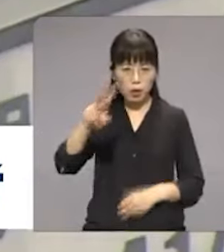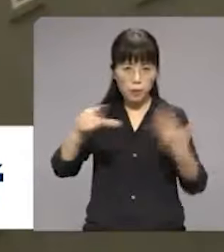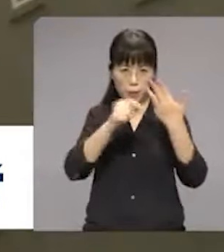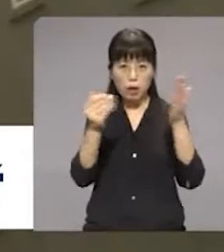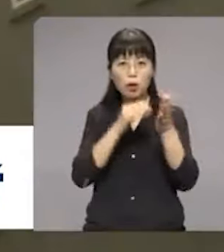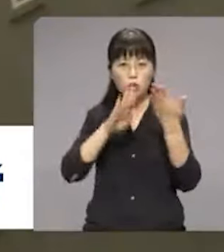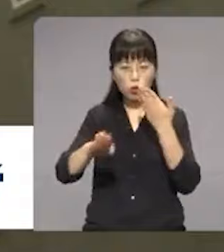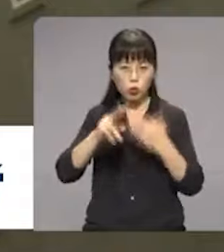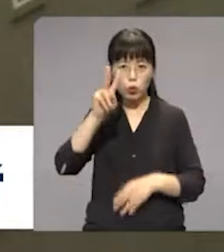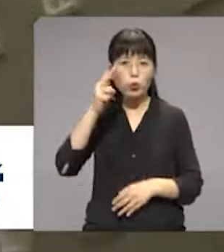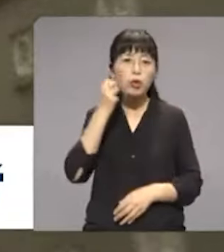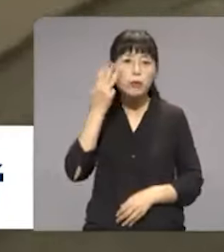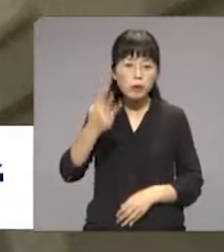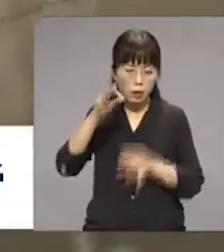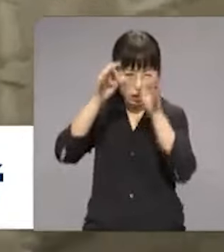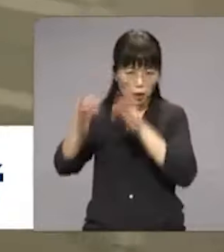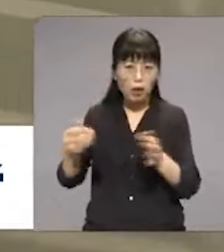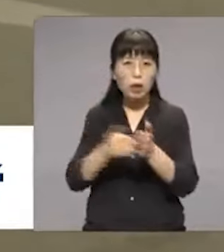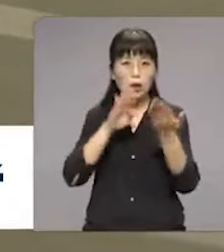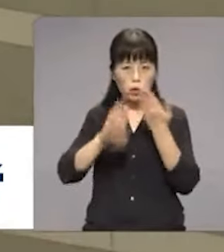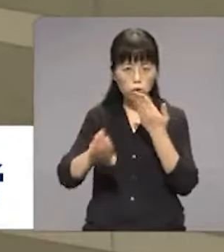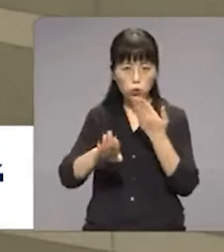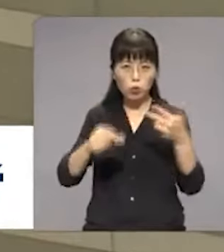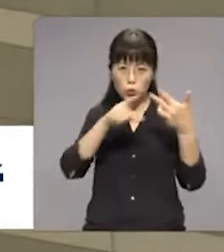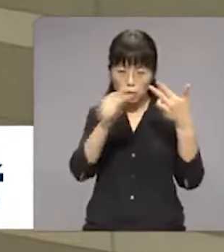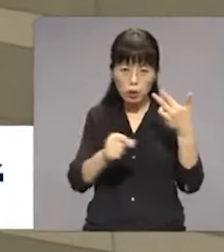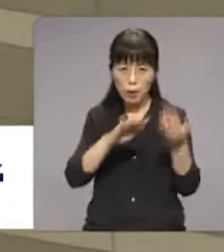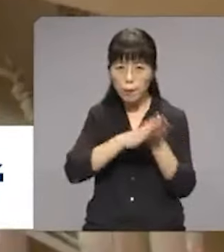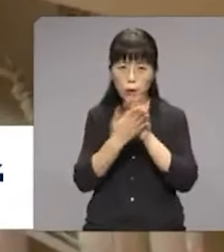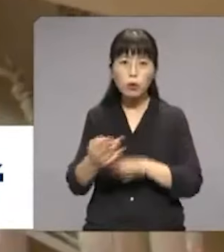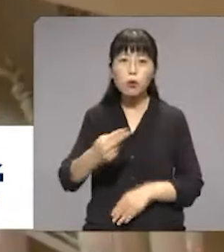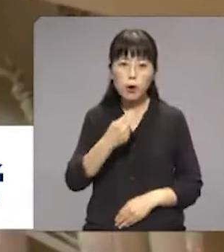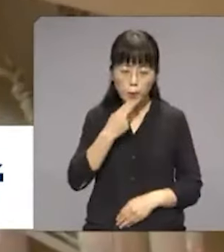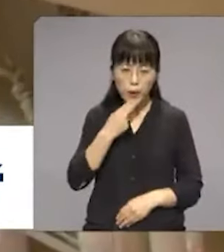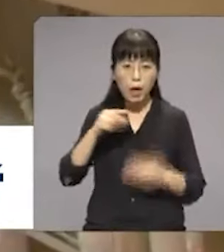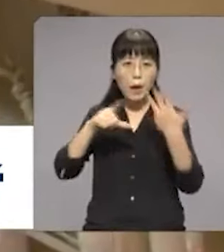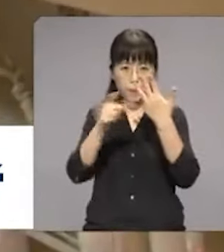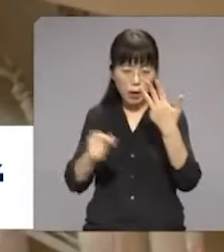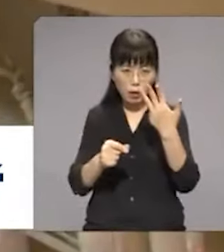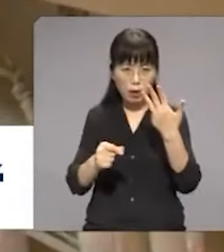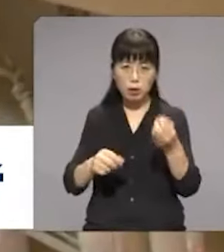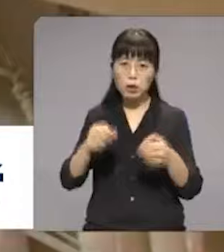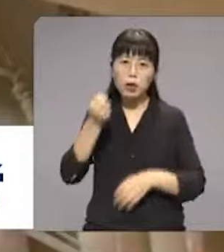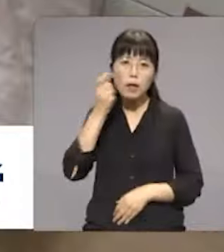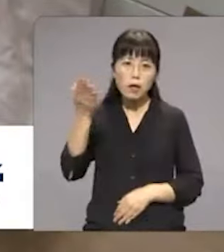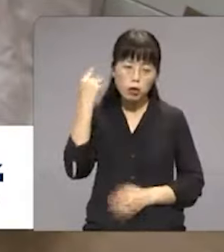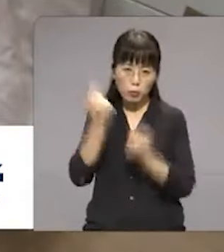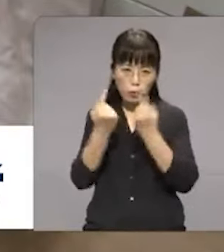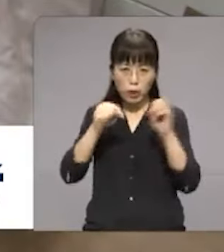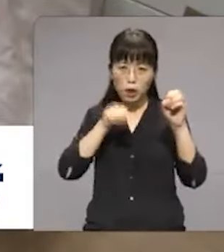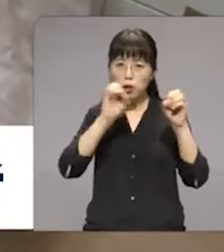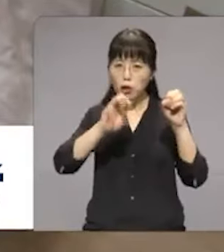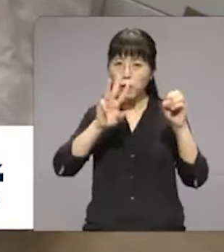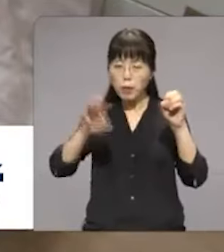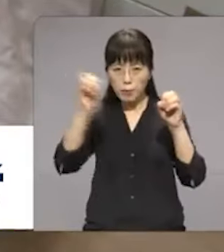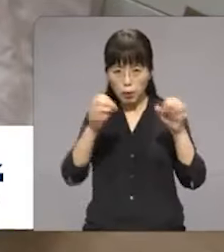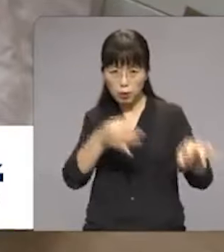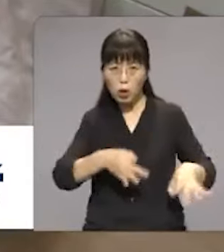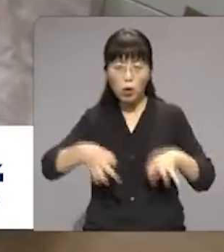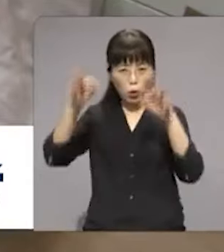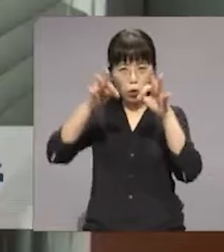8월 이후 23개월간 하락한 이후 7월에는 변동 없다가 8월에는 한 달 전보다 0.03%